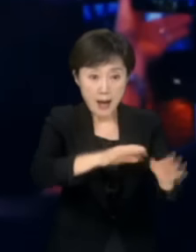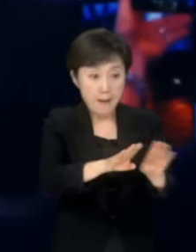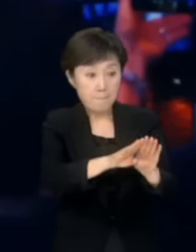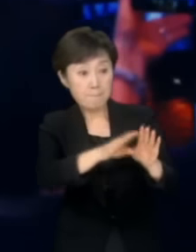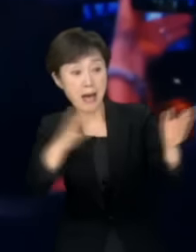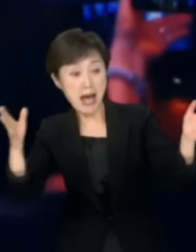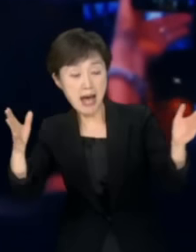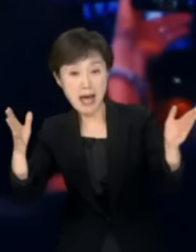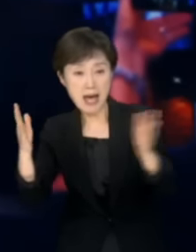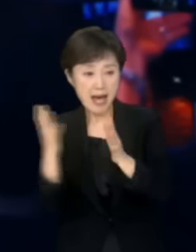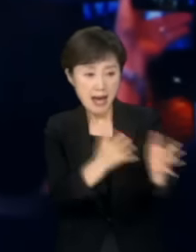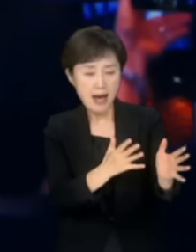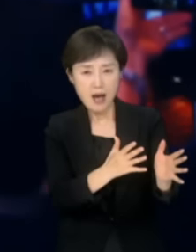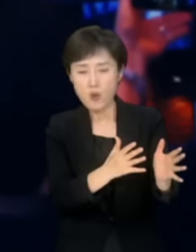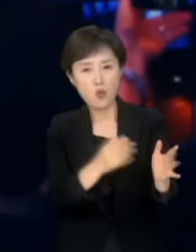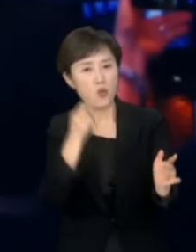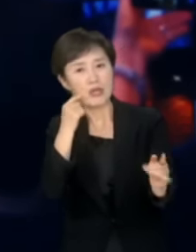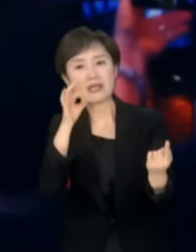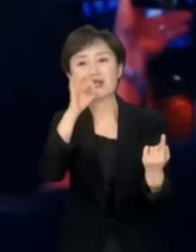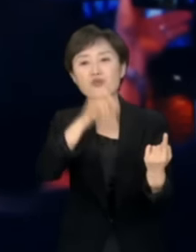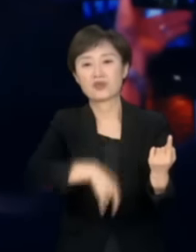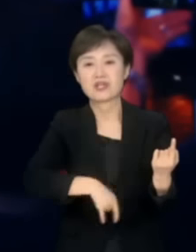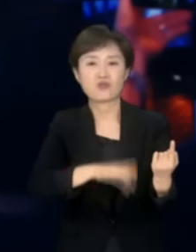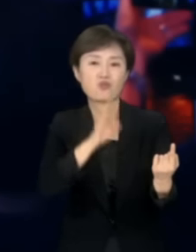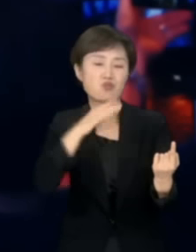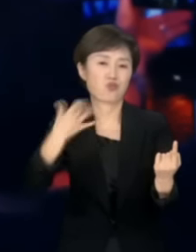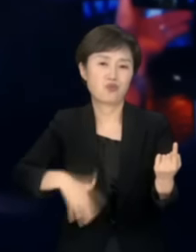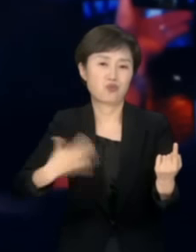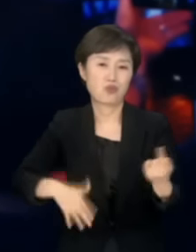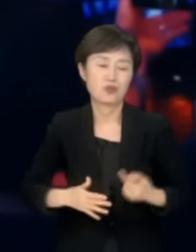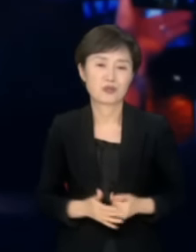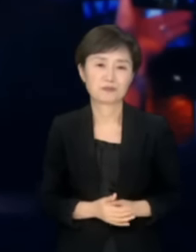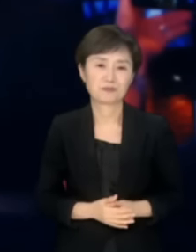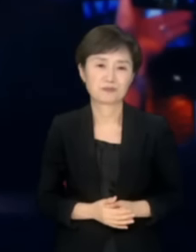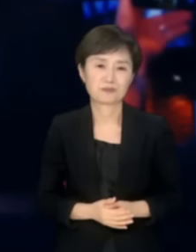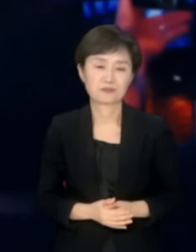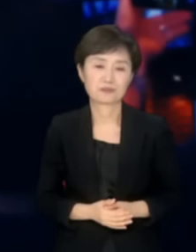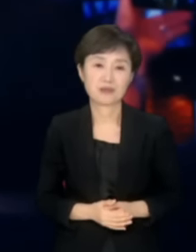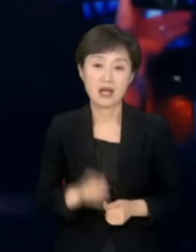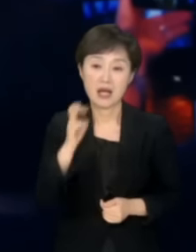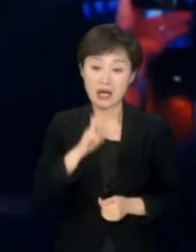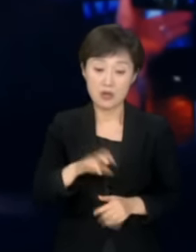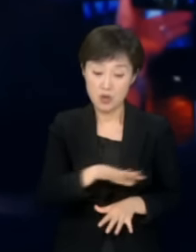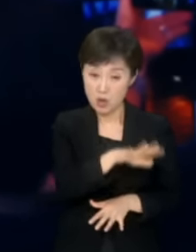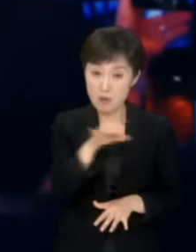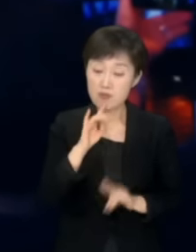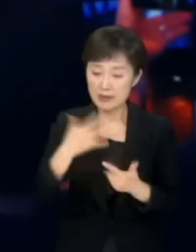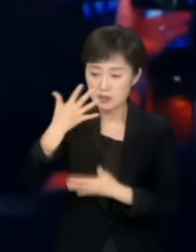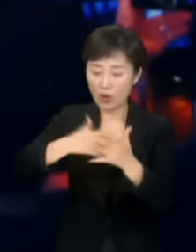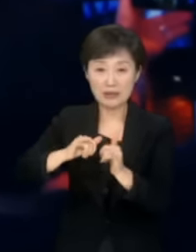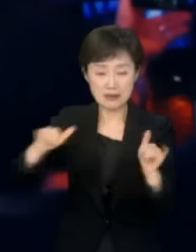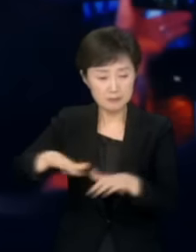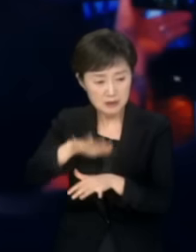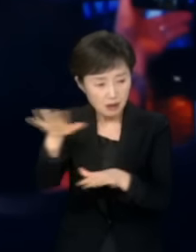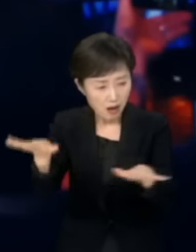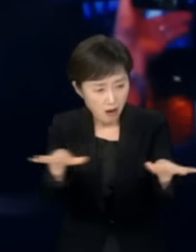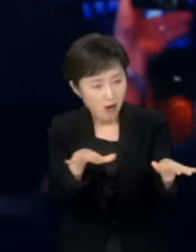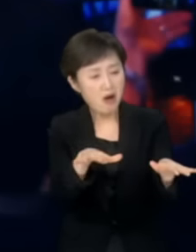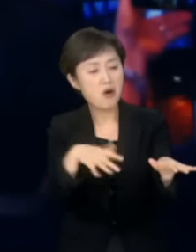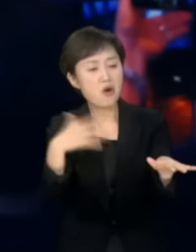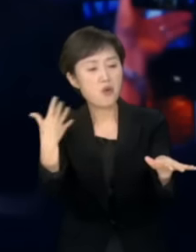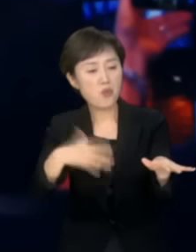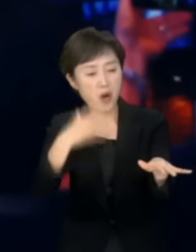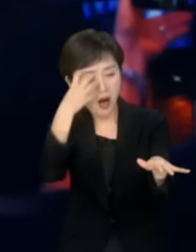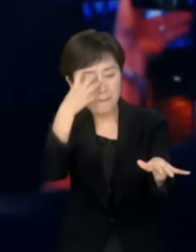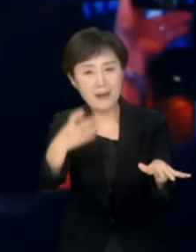영화 중 최대 흥행 1위를 차지해 놀라움을 안겨주고 있습니다. 가요계는 물론 영화계의 기록 영웅